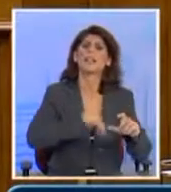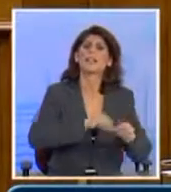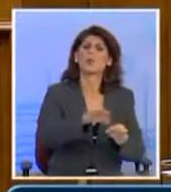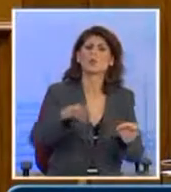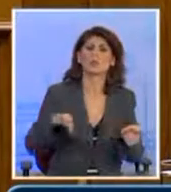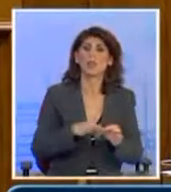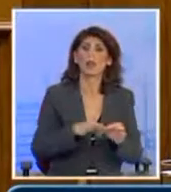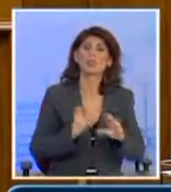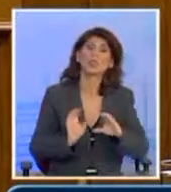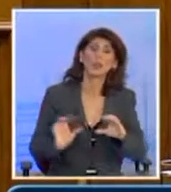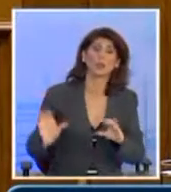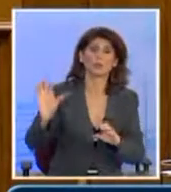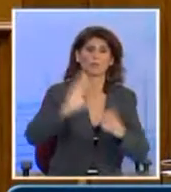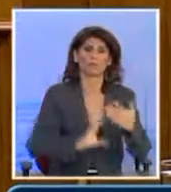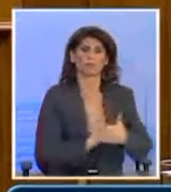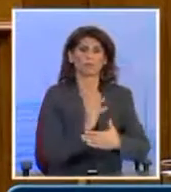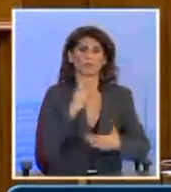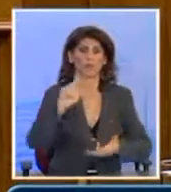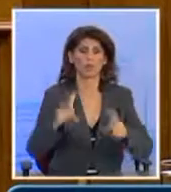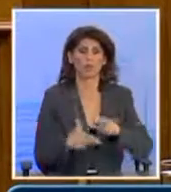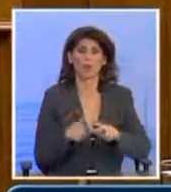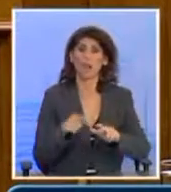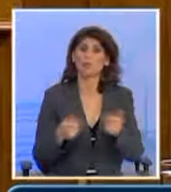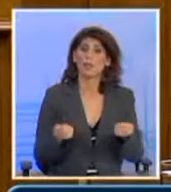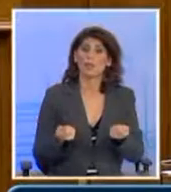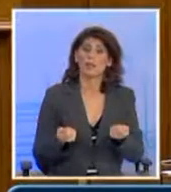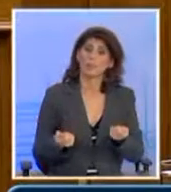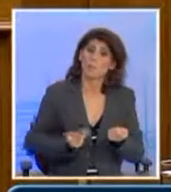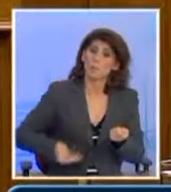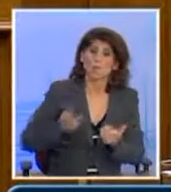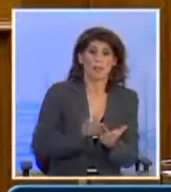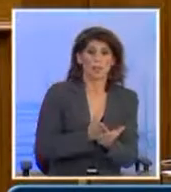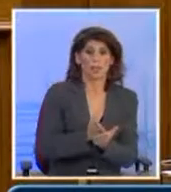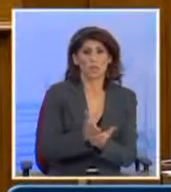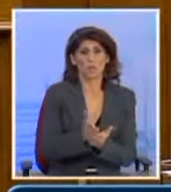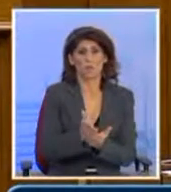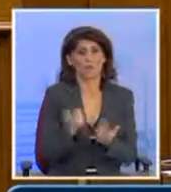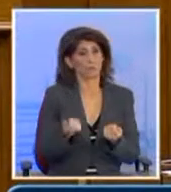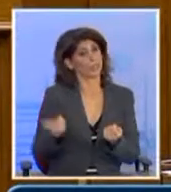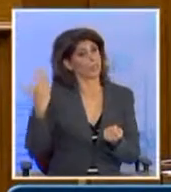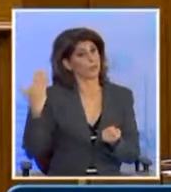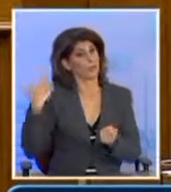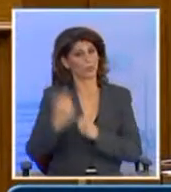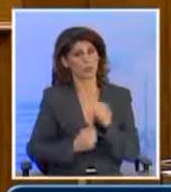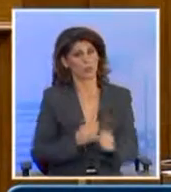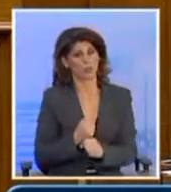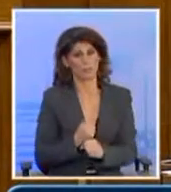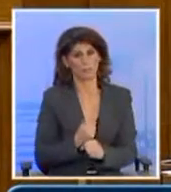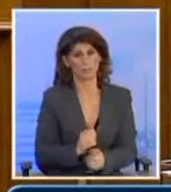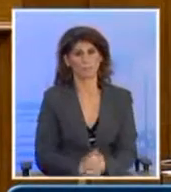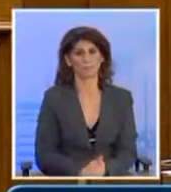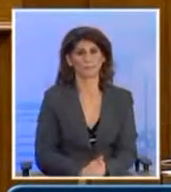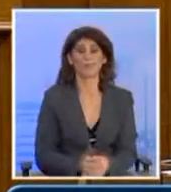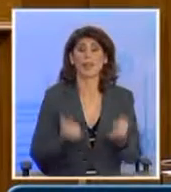όπως γίνεται σε όλα τα κράτη του προηγουμένου κόσμου. Αυτό όμως θα γίνει με πιο δίκαιο τρόπο από ό,τι έγινε τα προηγούμενα χρόνια. Μάλιστα,